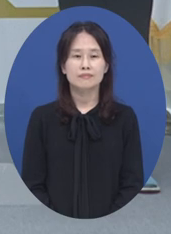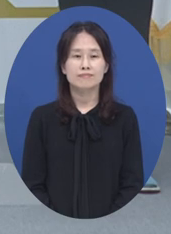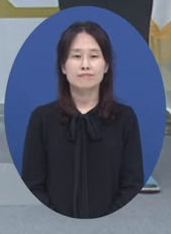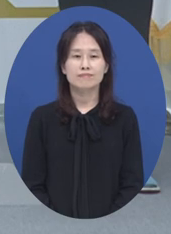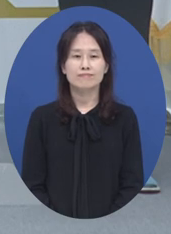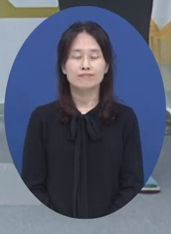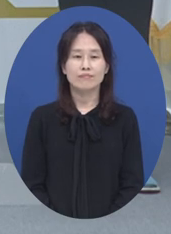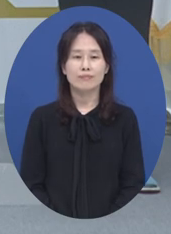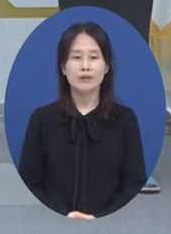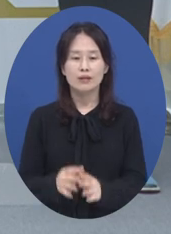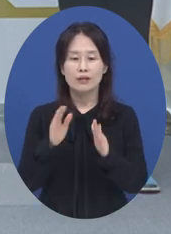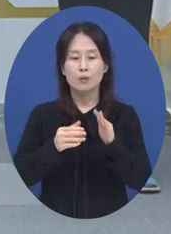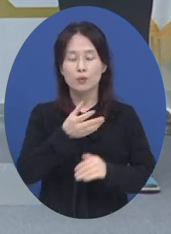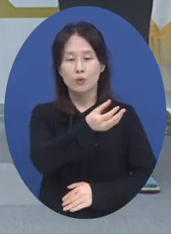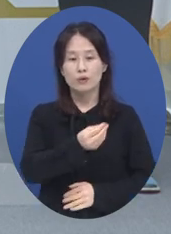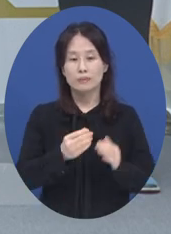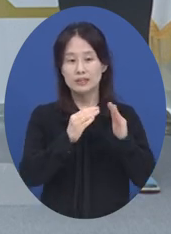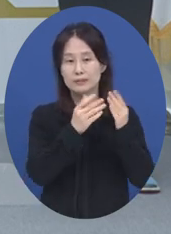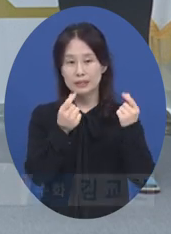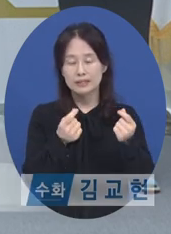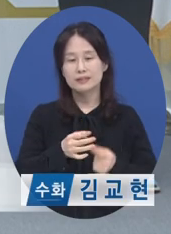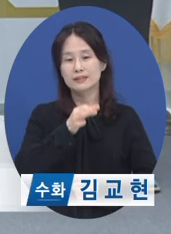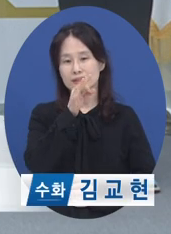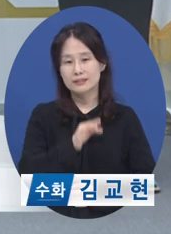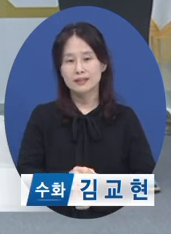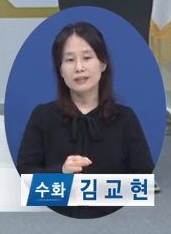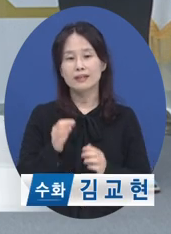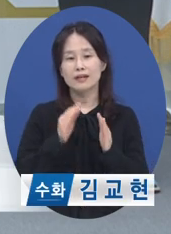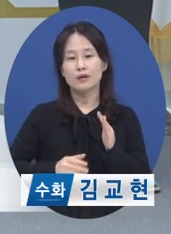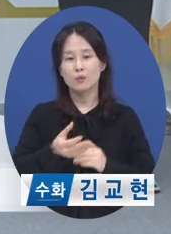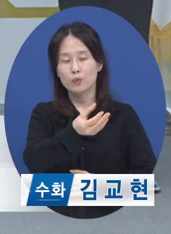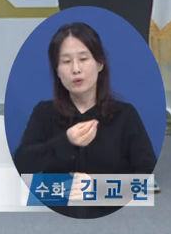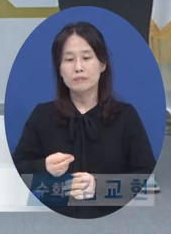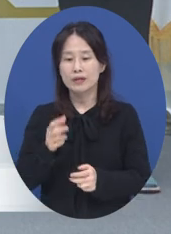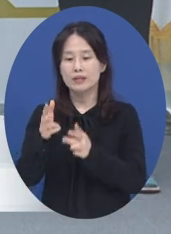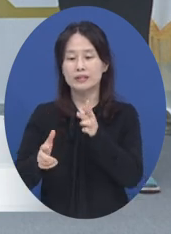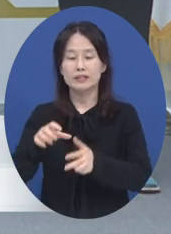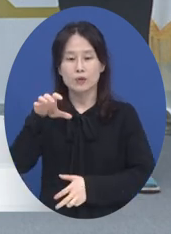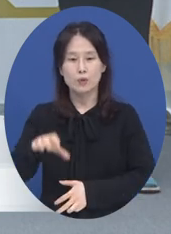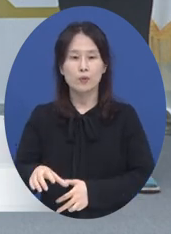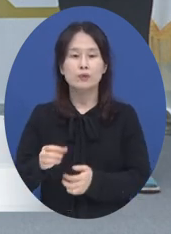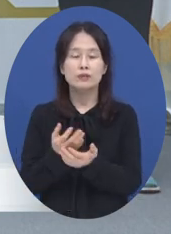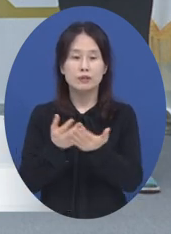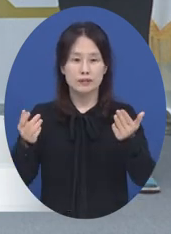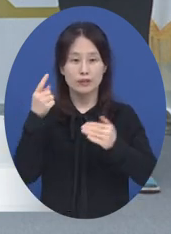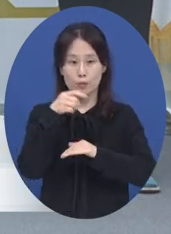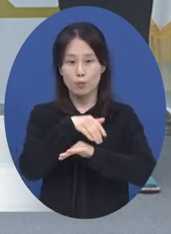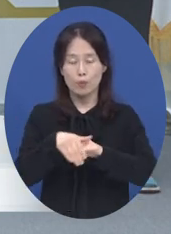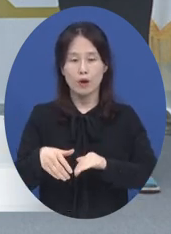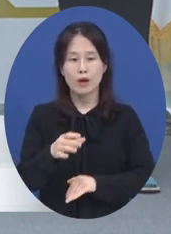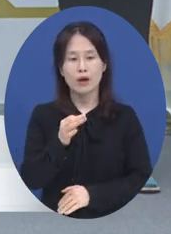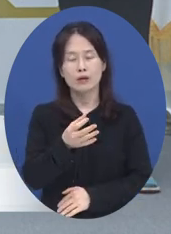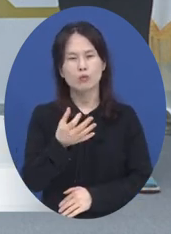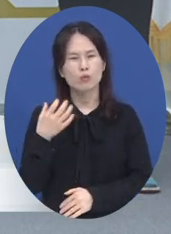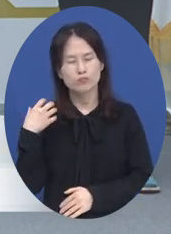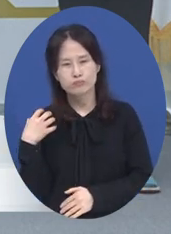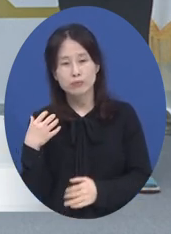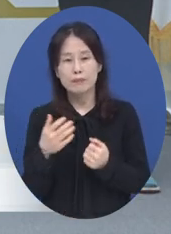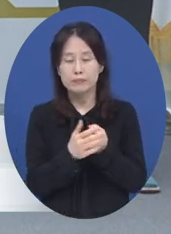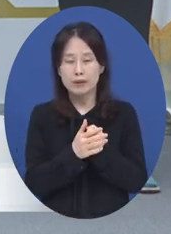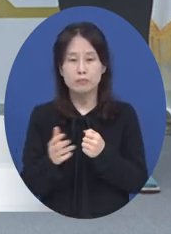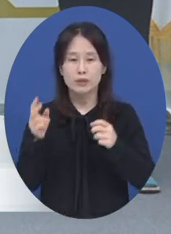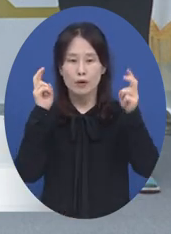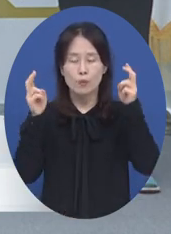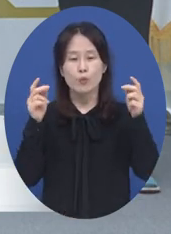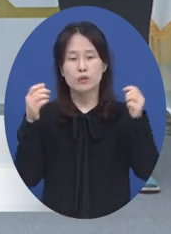경기도가 공공임대주택 처럼 저렴한 공공임대 산업 용지를 공급하기로 했습니다 임대료가 부담스러운 기업의 부담을